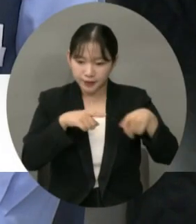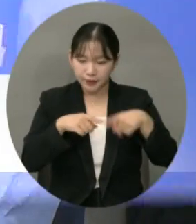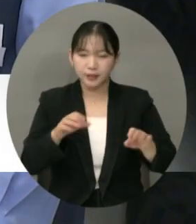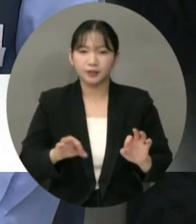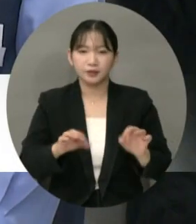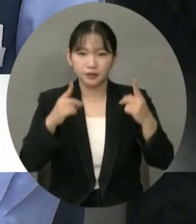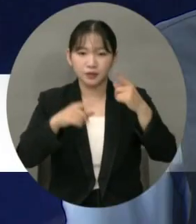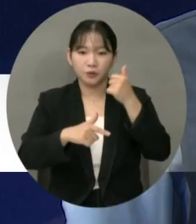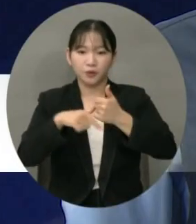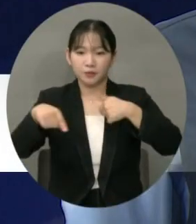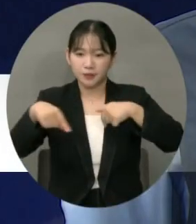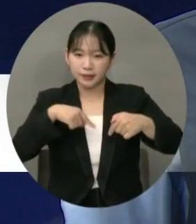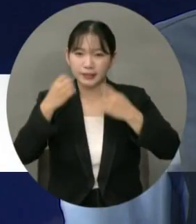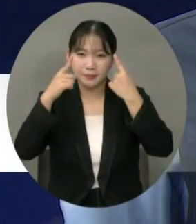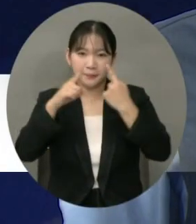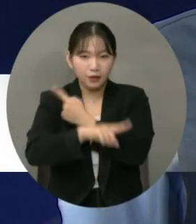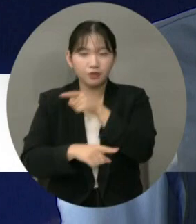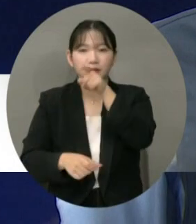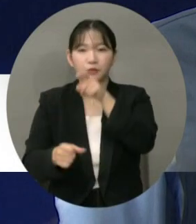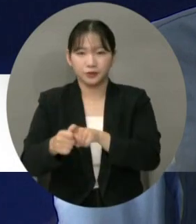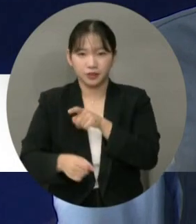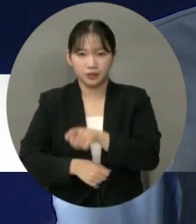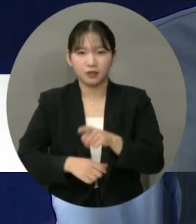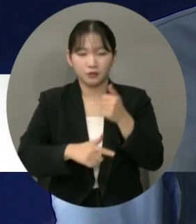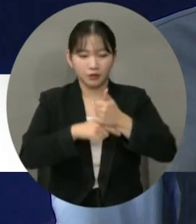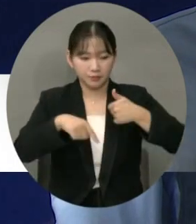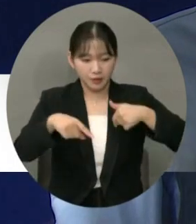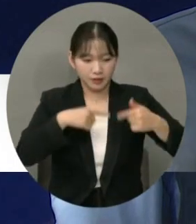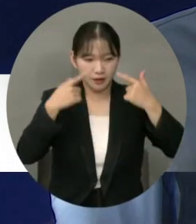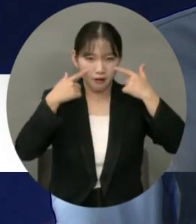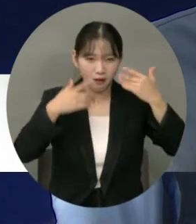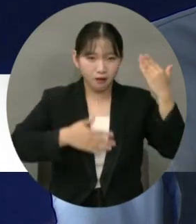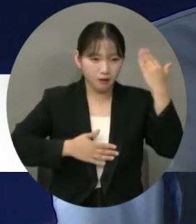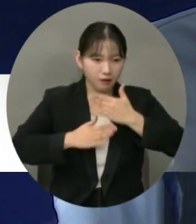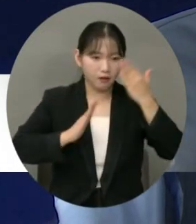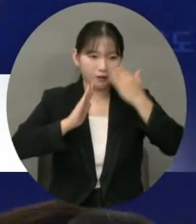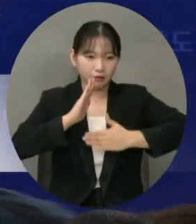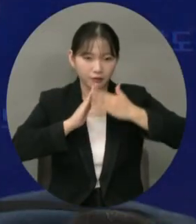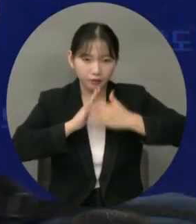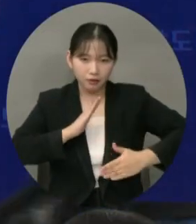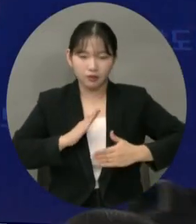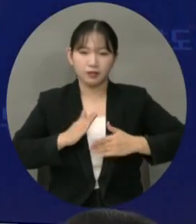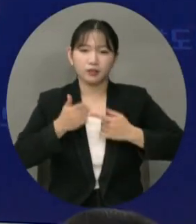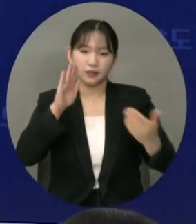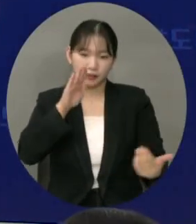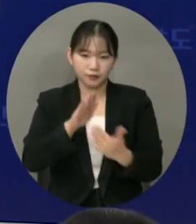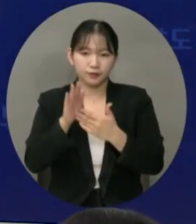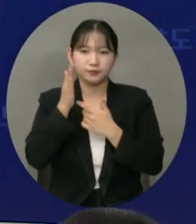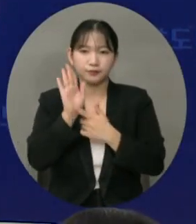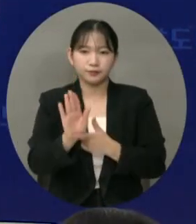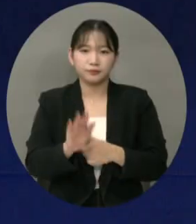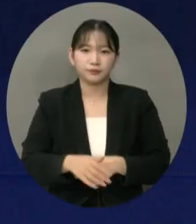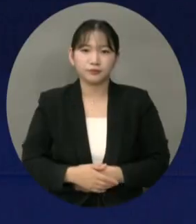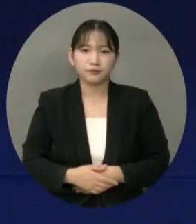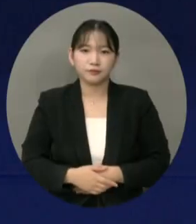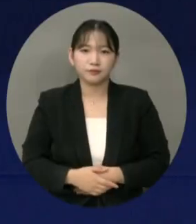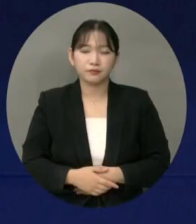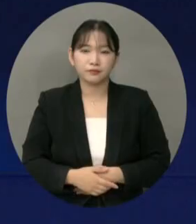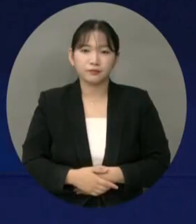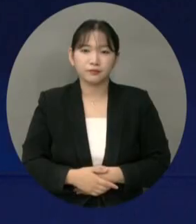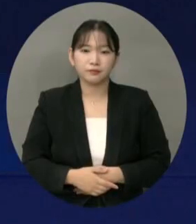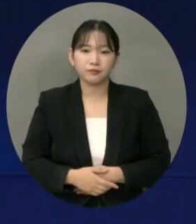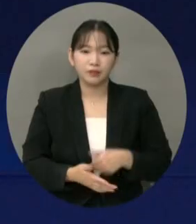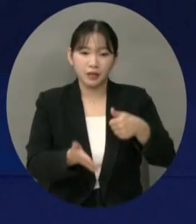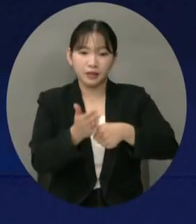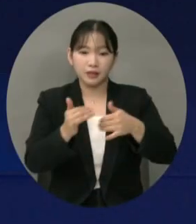함께 호남 정치의 혁신에 있다며 호남 정치의 투명화 효율화를 이뤄내겠다고 말했습니다